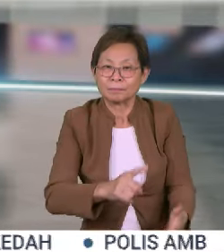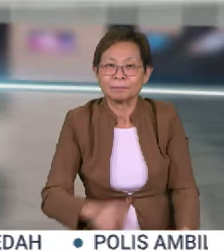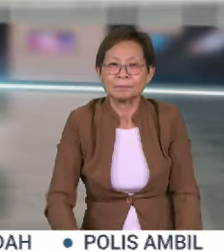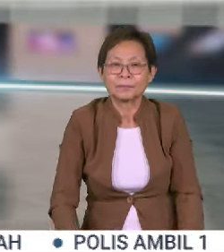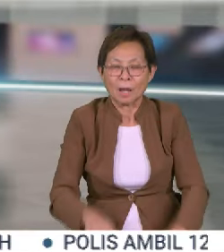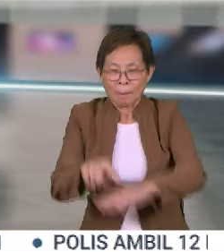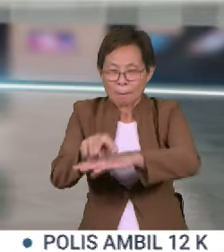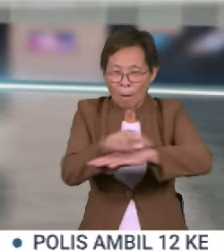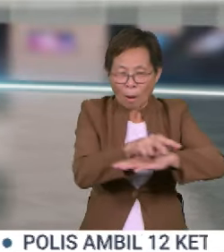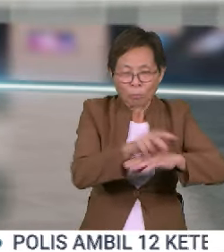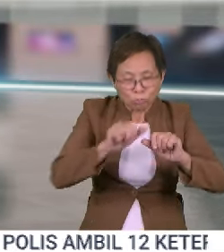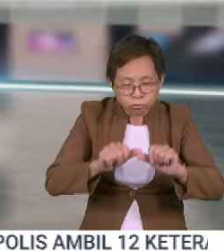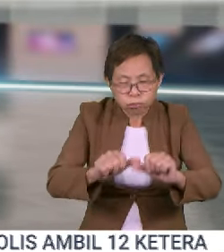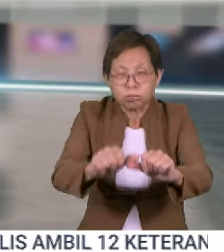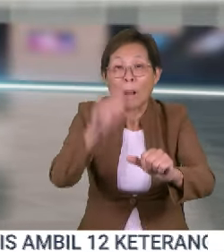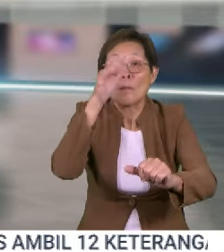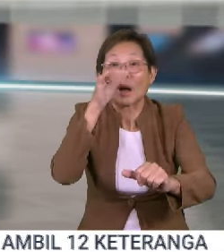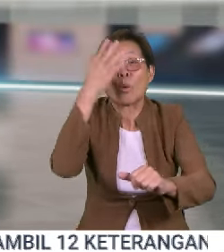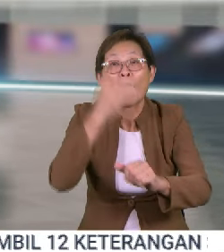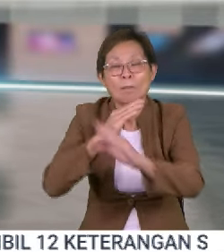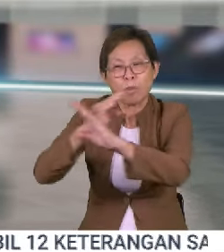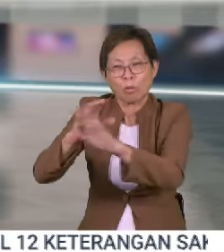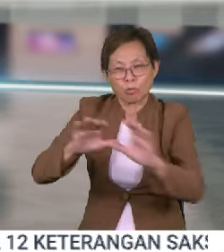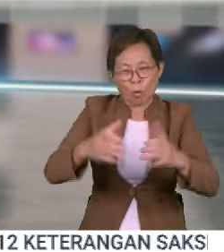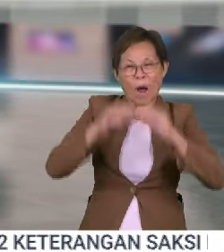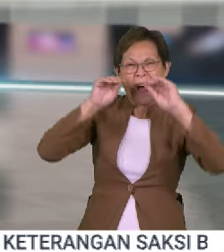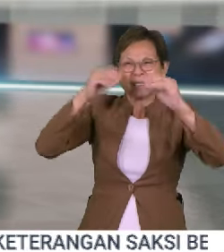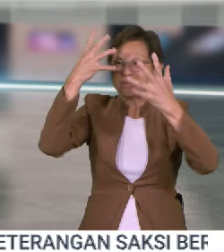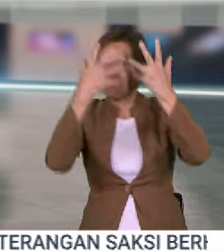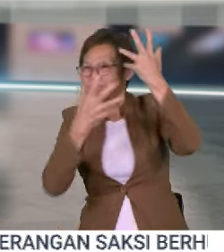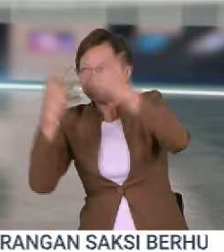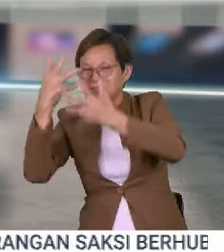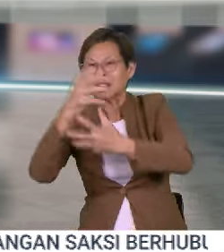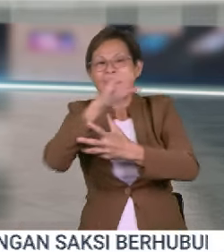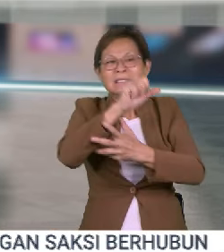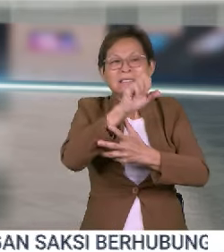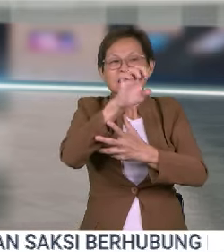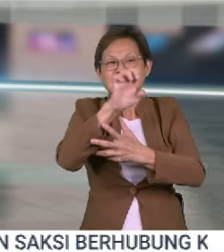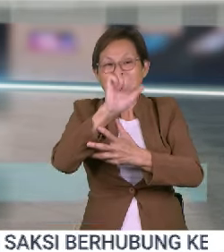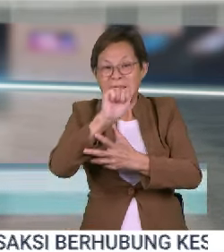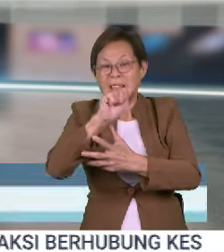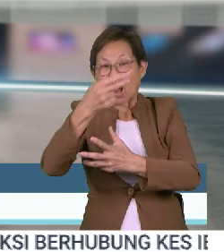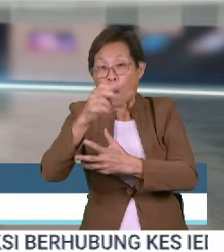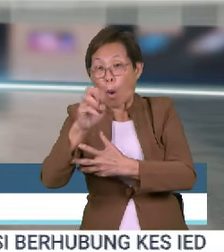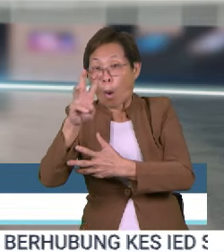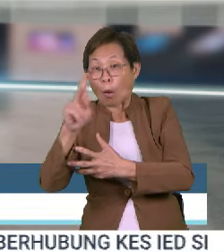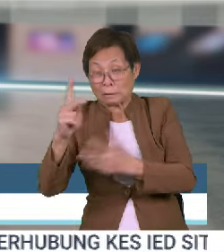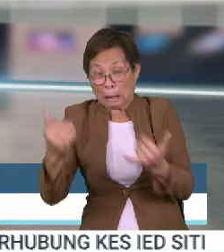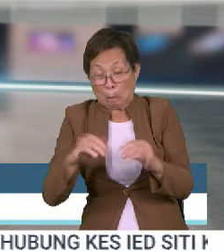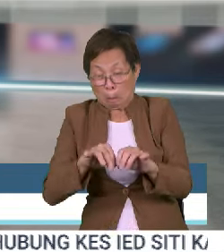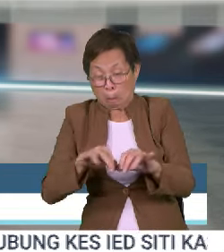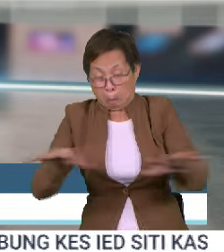pemantauan peterusan akan dilakukan Melaka bagi membendung kumpulan ajaran sesat Sihab yang semakin berleluasa termasuk